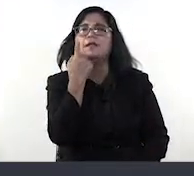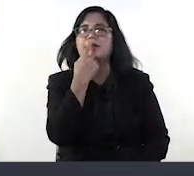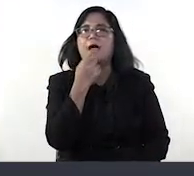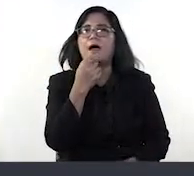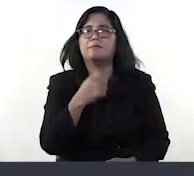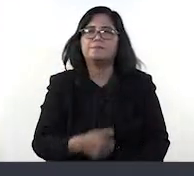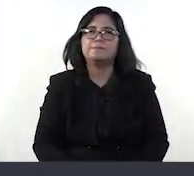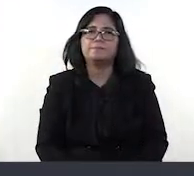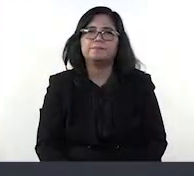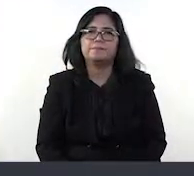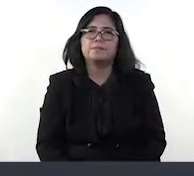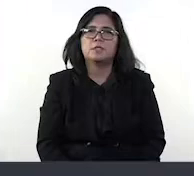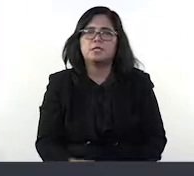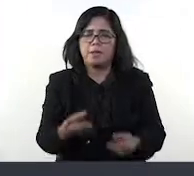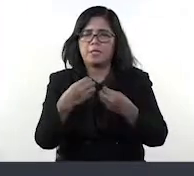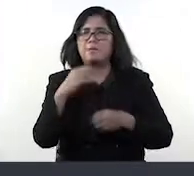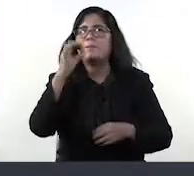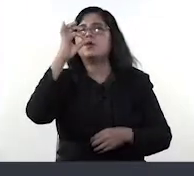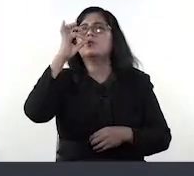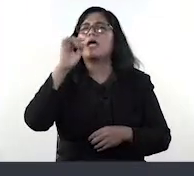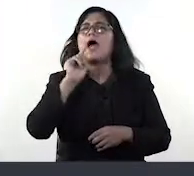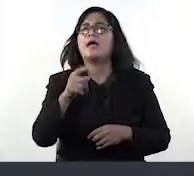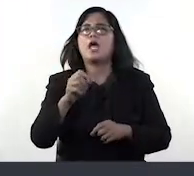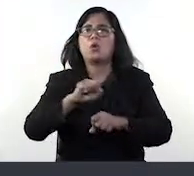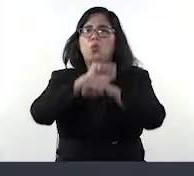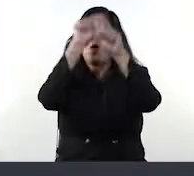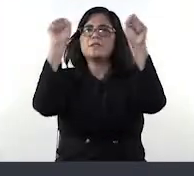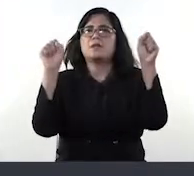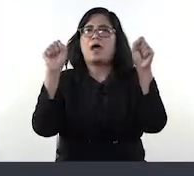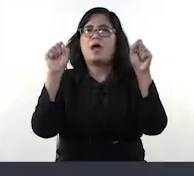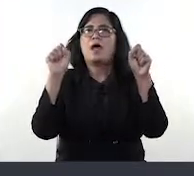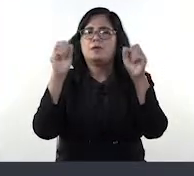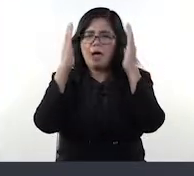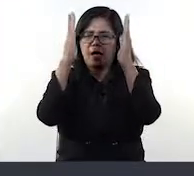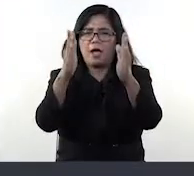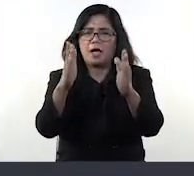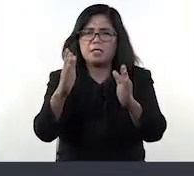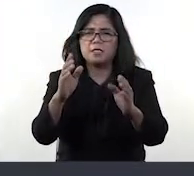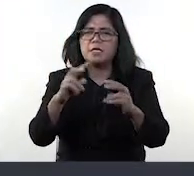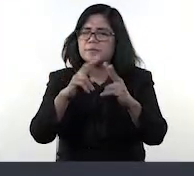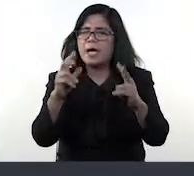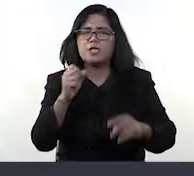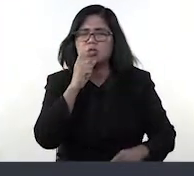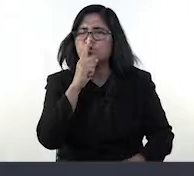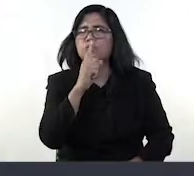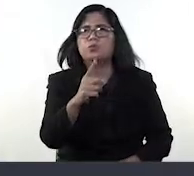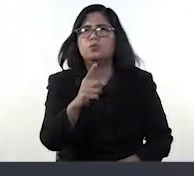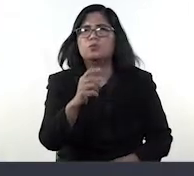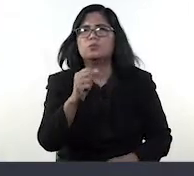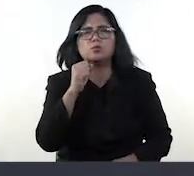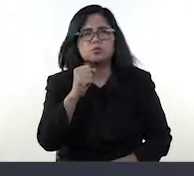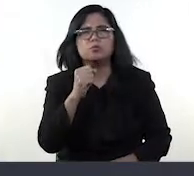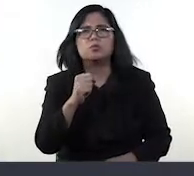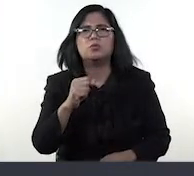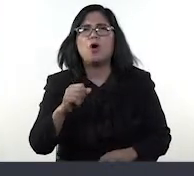percaya ada kuasanya atas kita tapi kita diarahkan untuk semakin sungguh Hai fokus hidup dalam roh yang